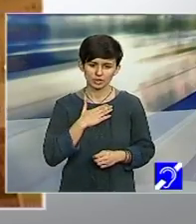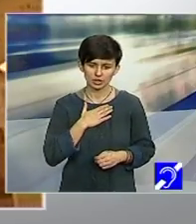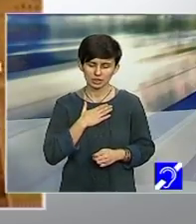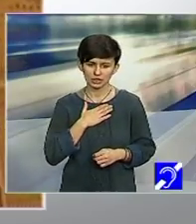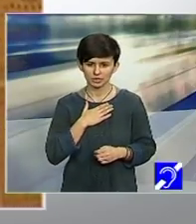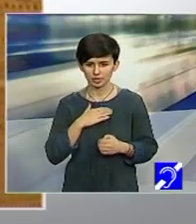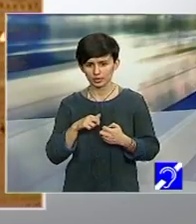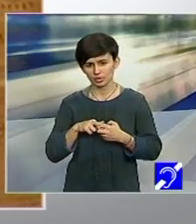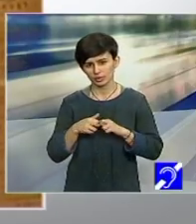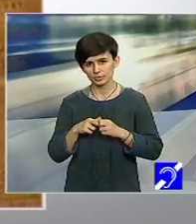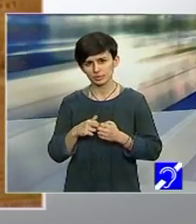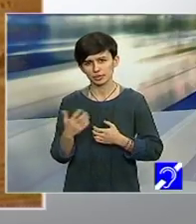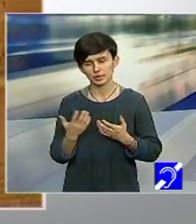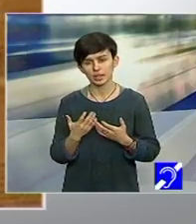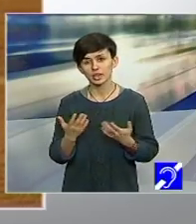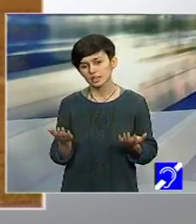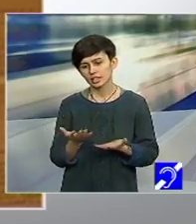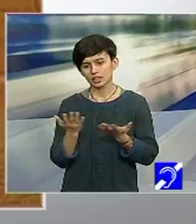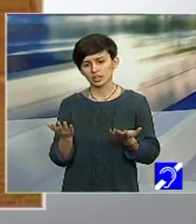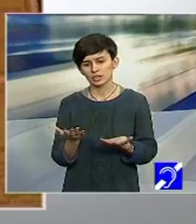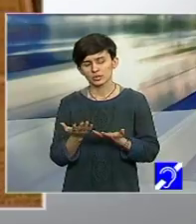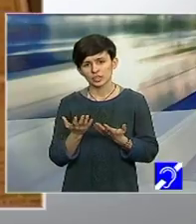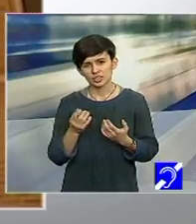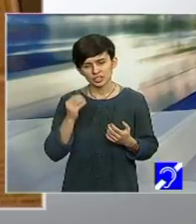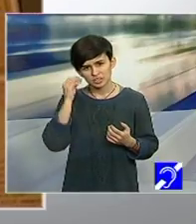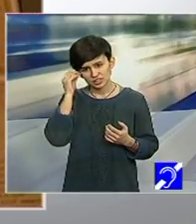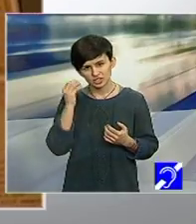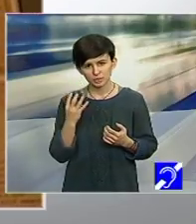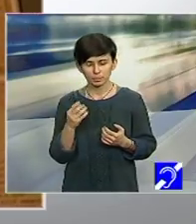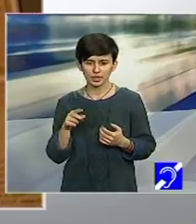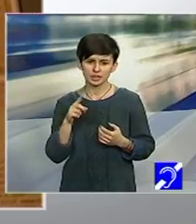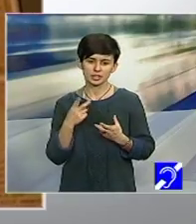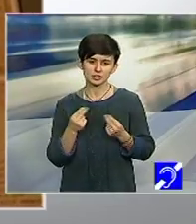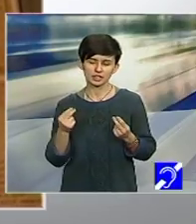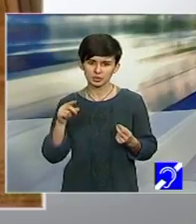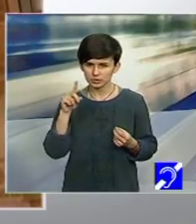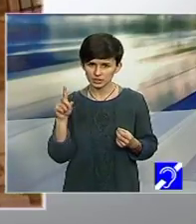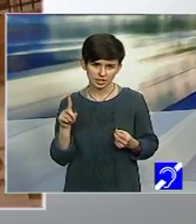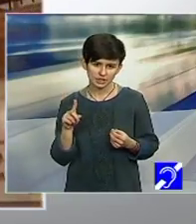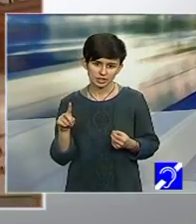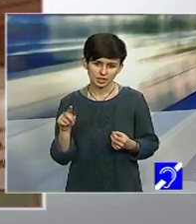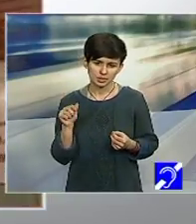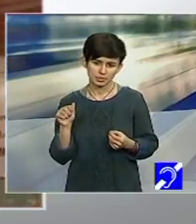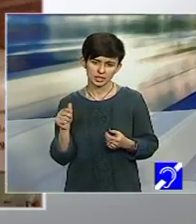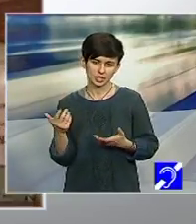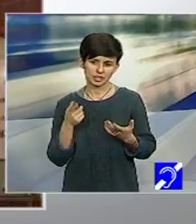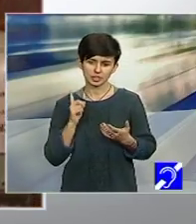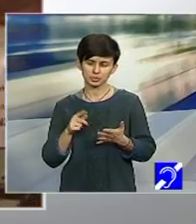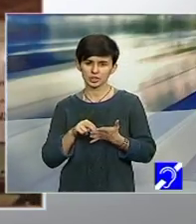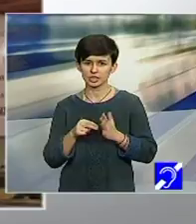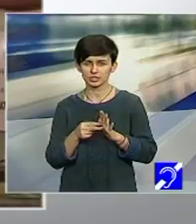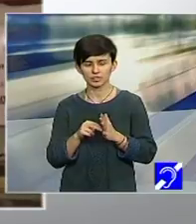o problemă care ne și stimulează, ne și creează multe semne de întrebare și trebuie să o rezolvăm. Expoziția va fi pe scurt